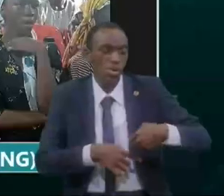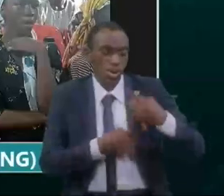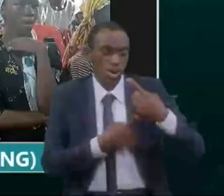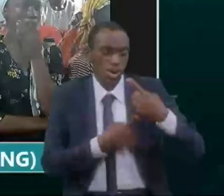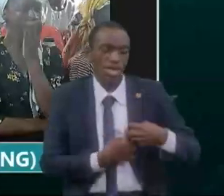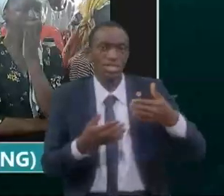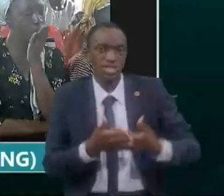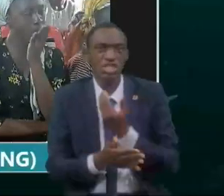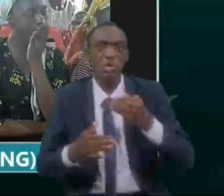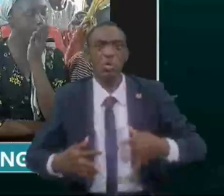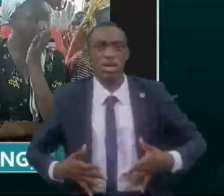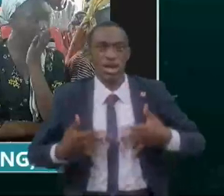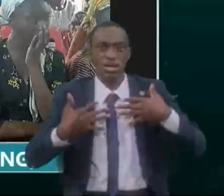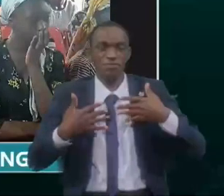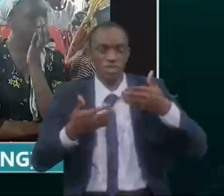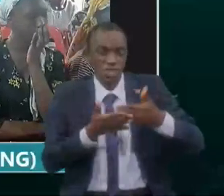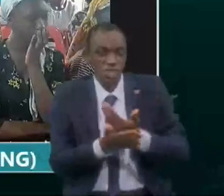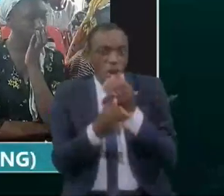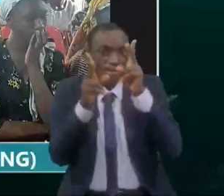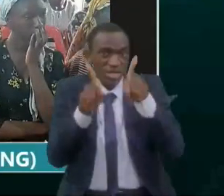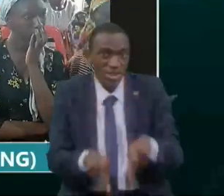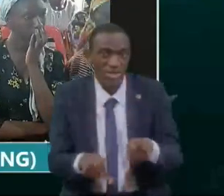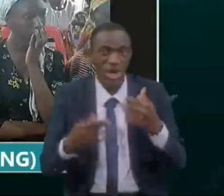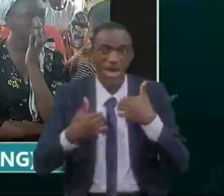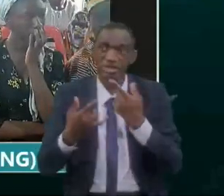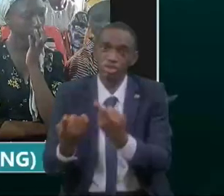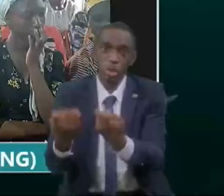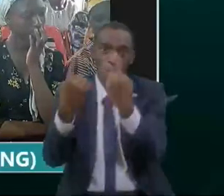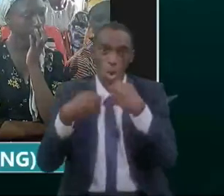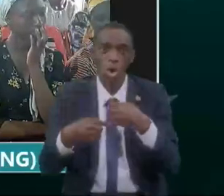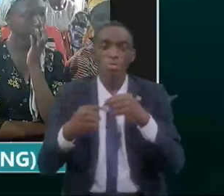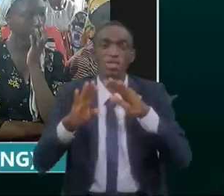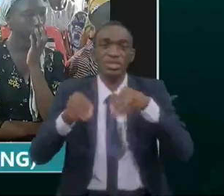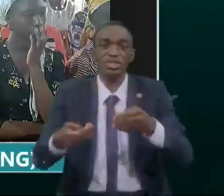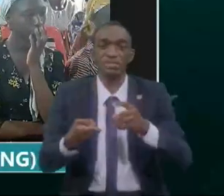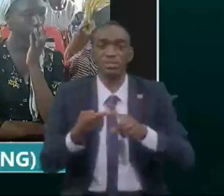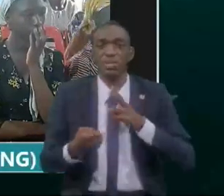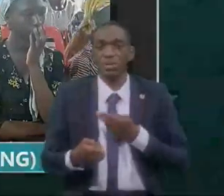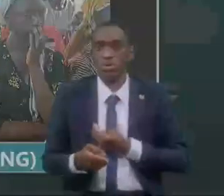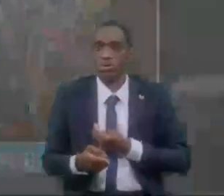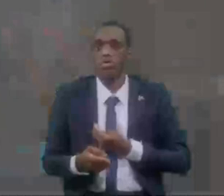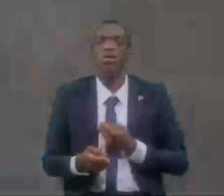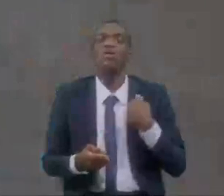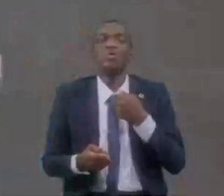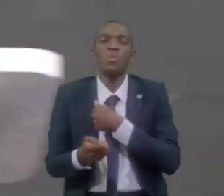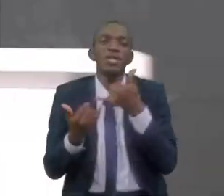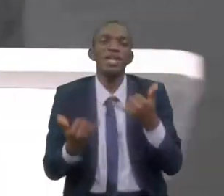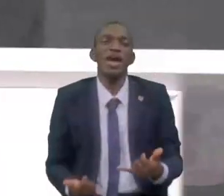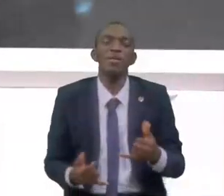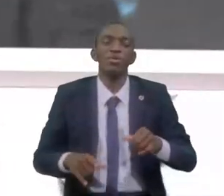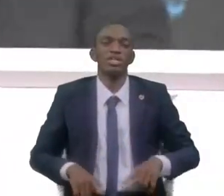vie et une nouvelle personnalité nous a été donnée, nous pouvons